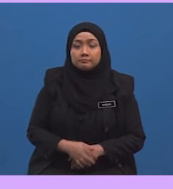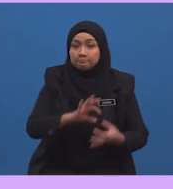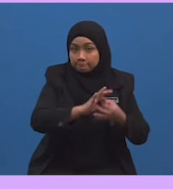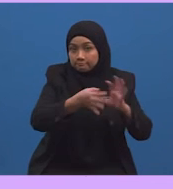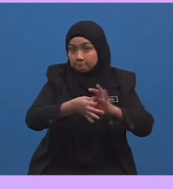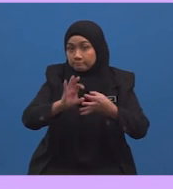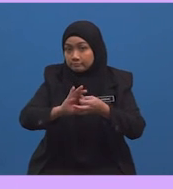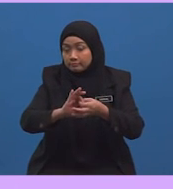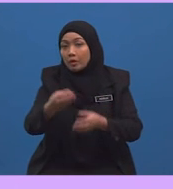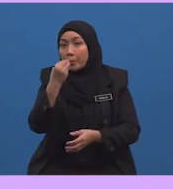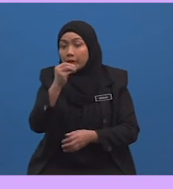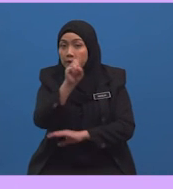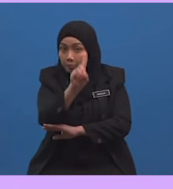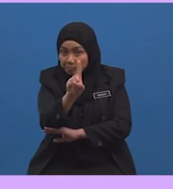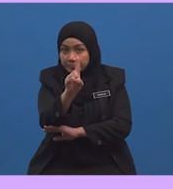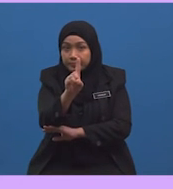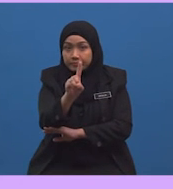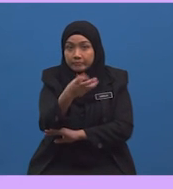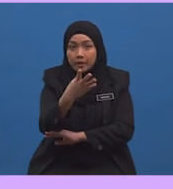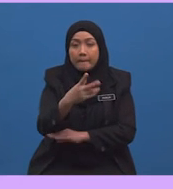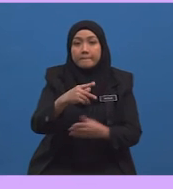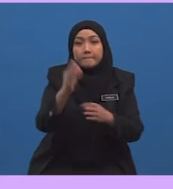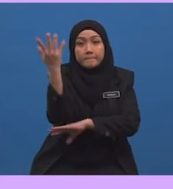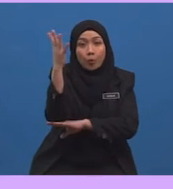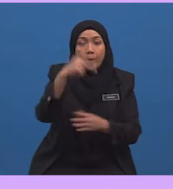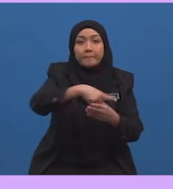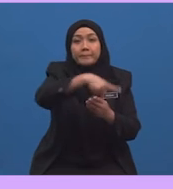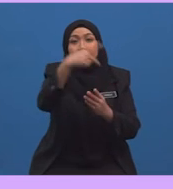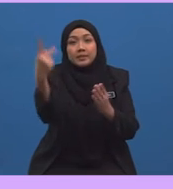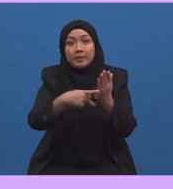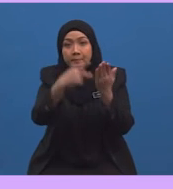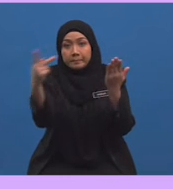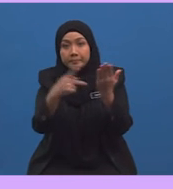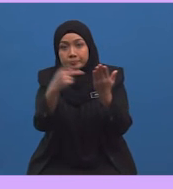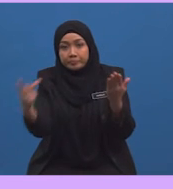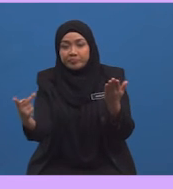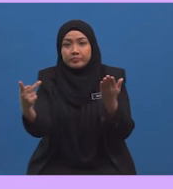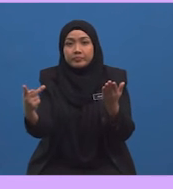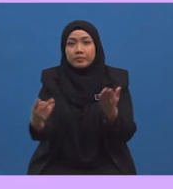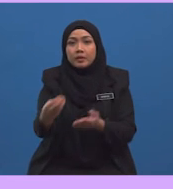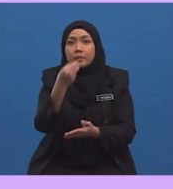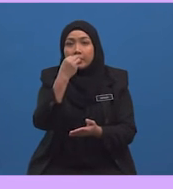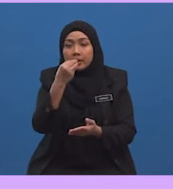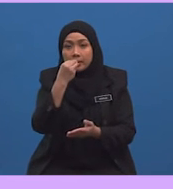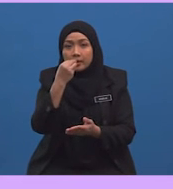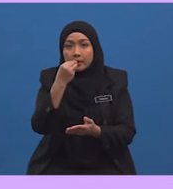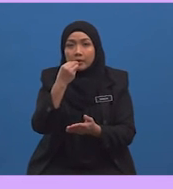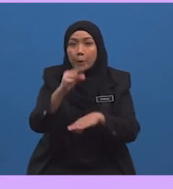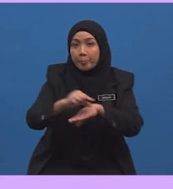Rantai makanan pertama, di mana pokok padi sebagai pengeluar dimakan oleh pengguna